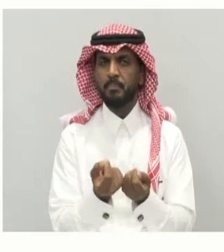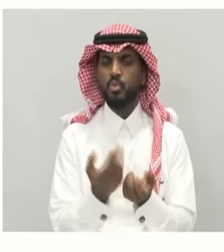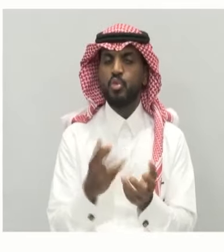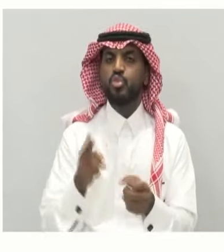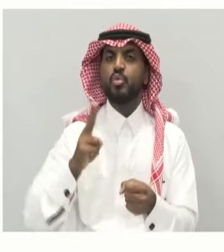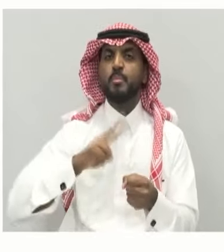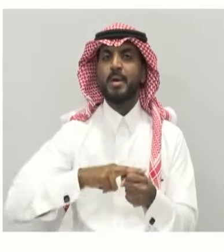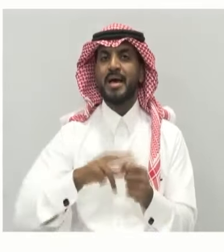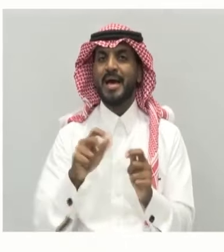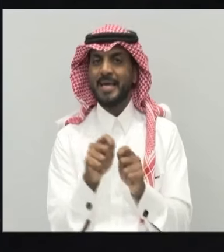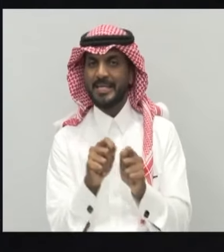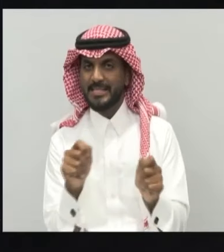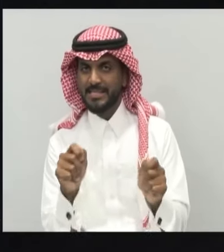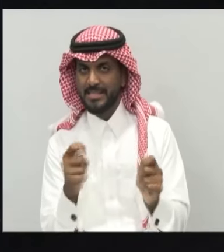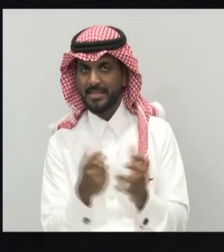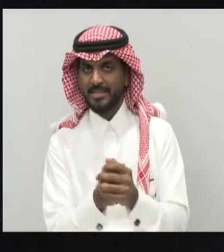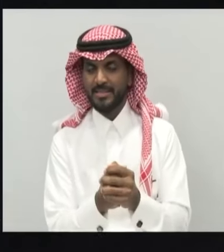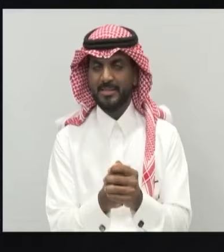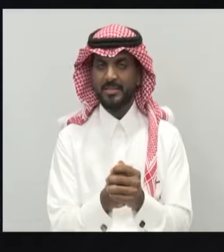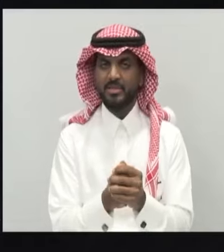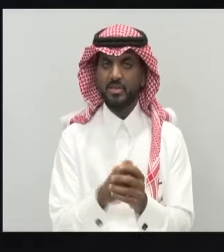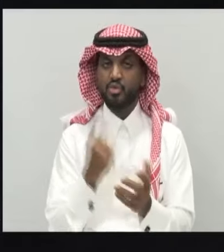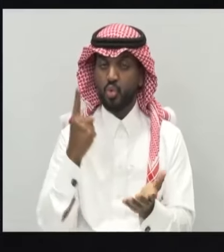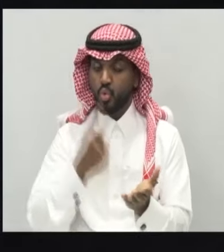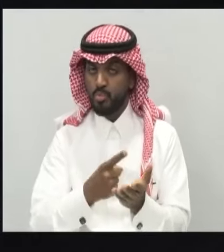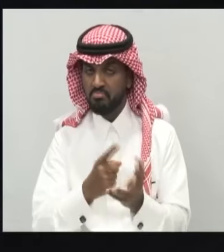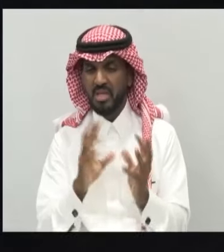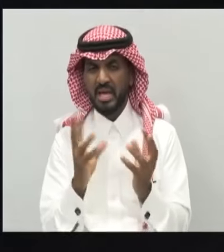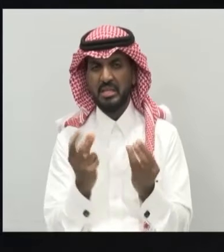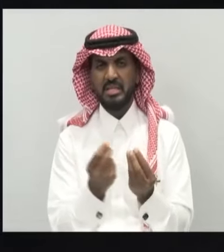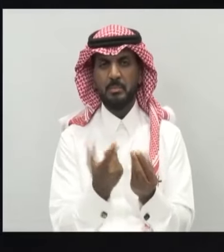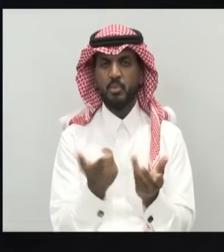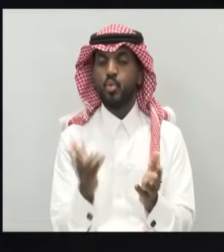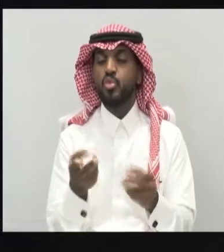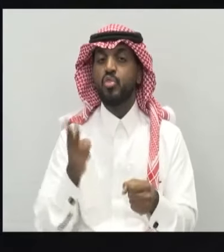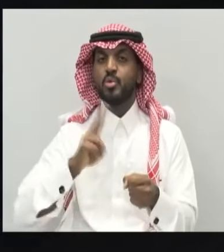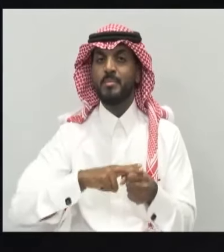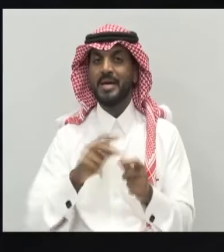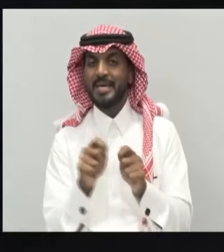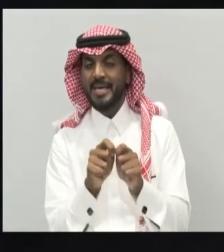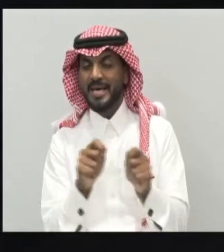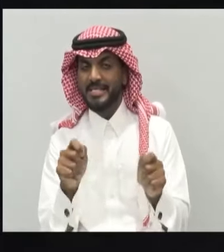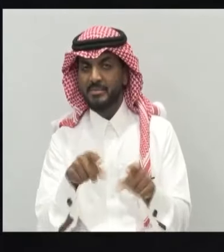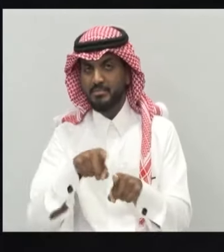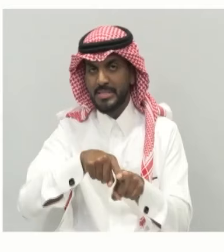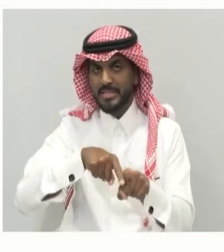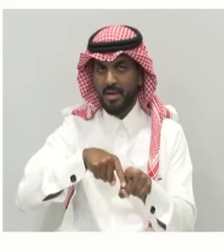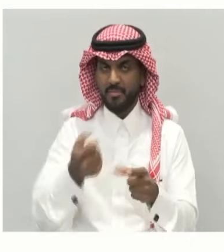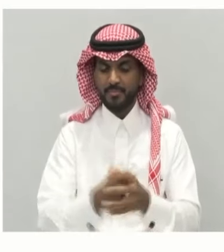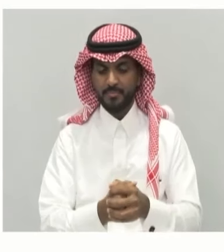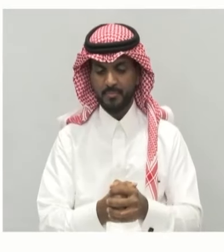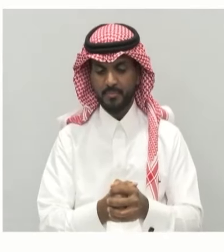ثم اقيس اذا عندك امرين اول شيء ستصدر حكم تقديري ومن ثم ستقي بالمسطره يلا يا